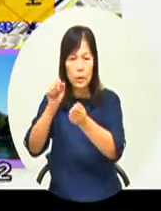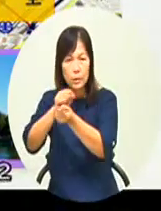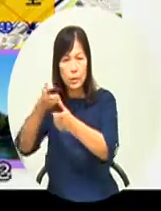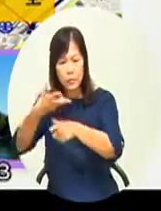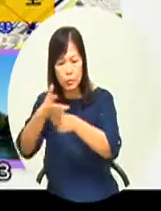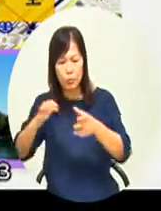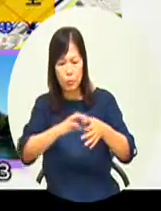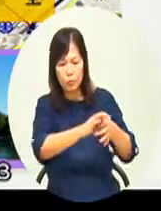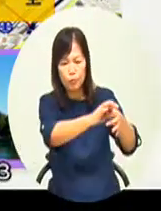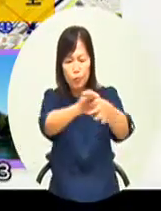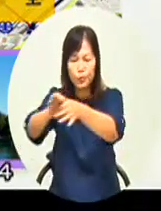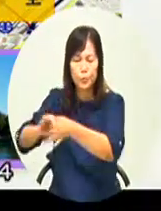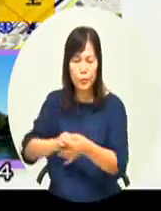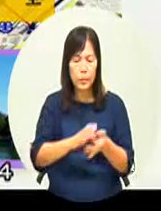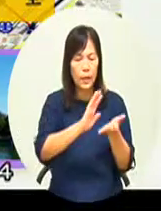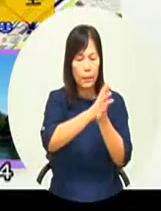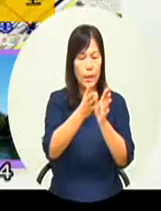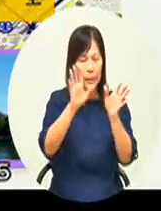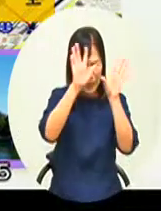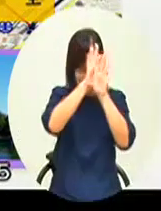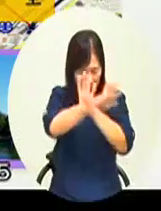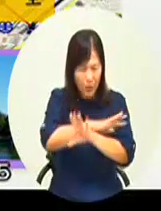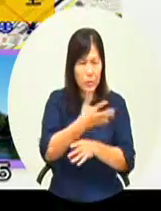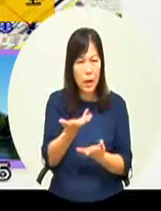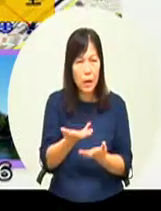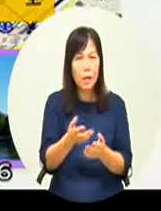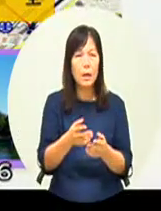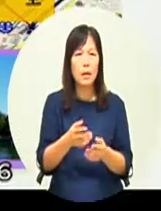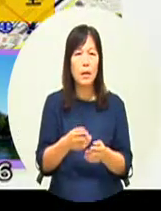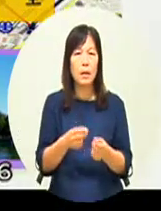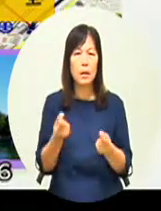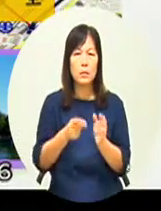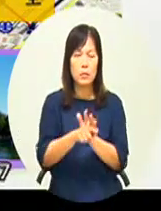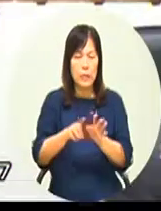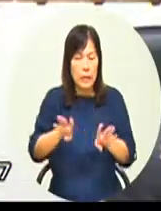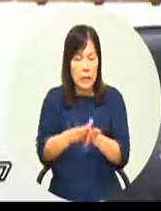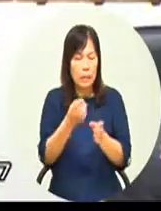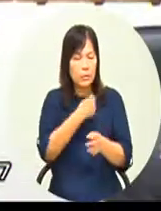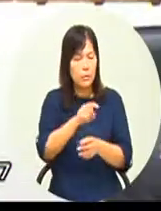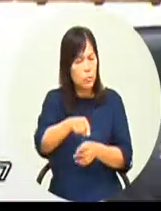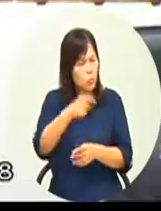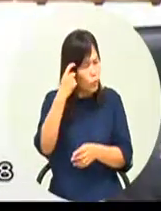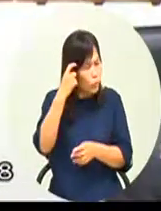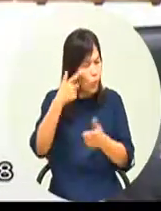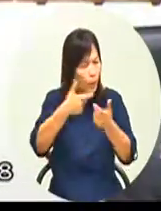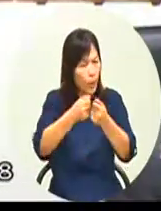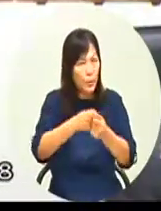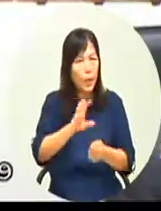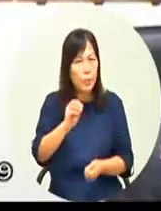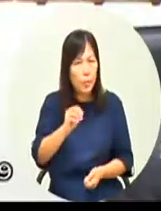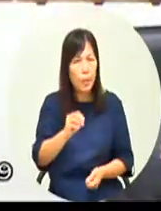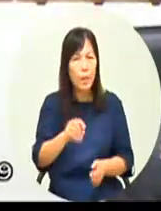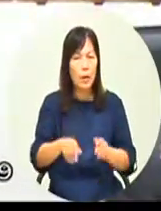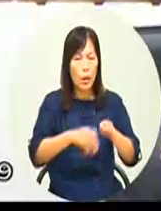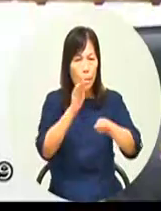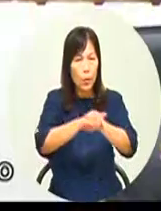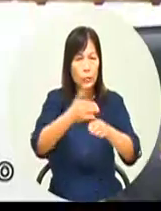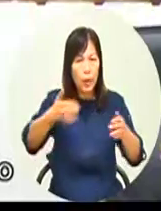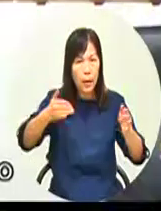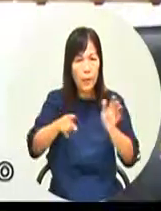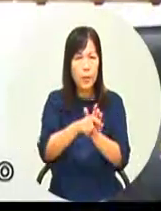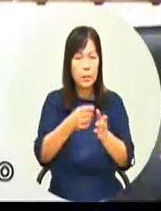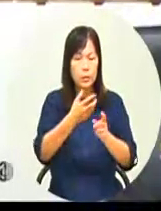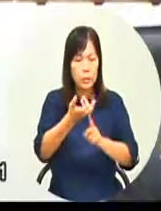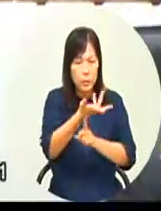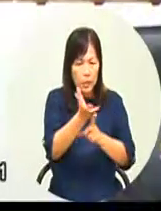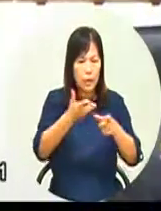成夜间观光金三角？所以说这还没有，观光局有没有什么样的配套，然后没有完成配套，莲池潭的观